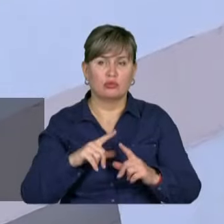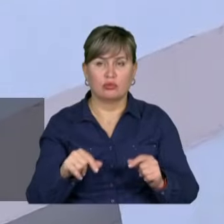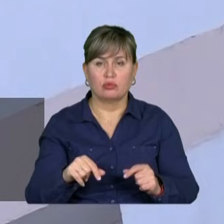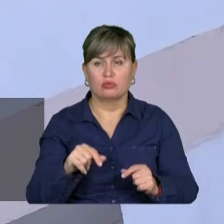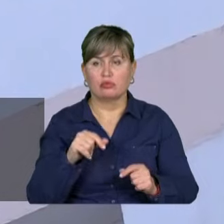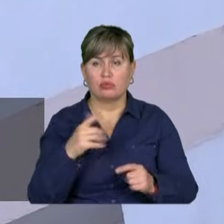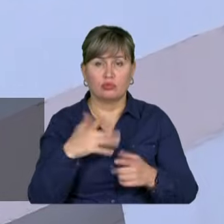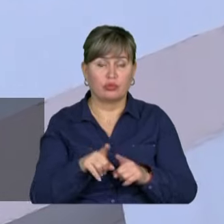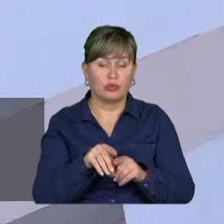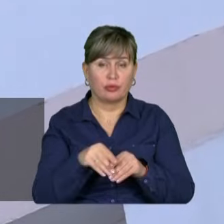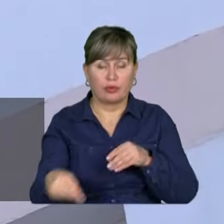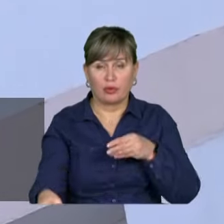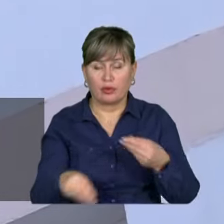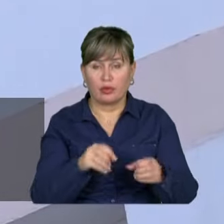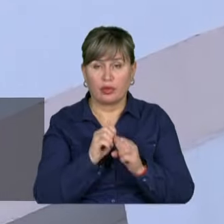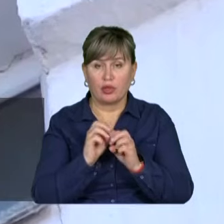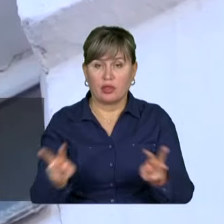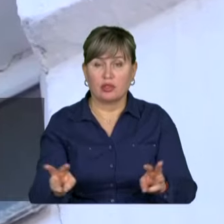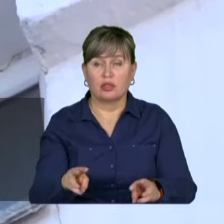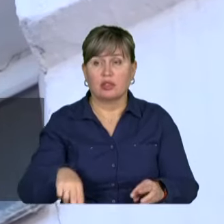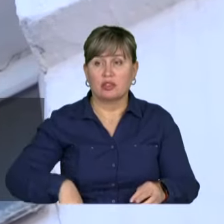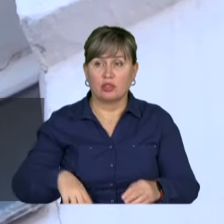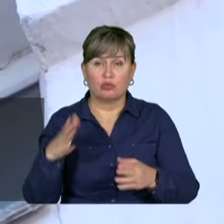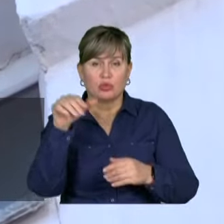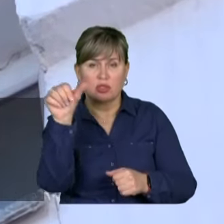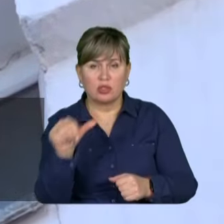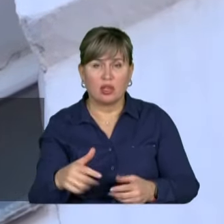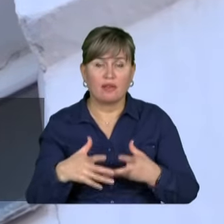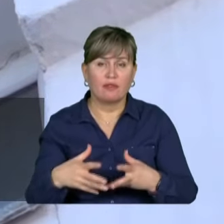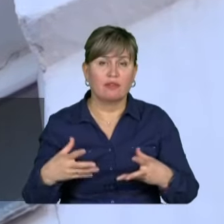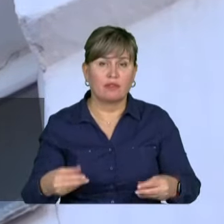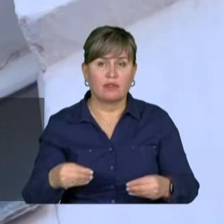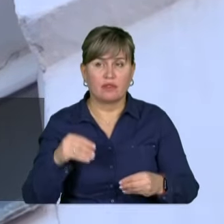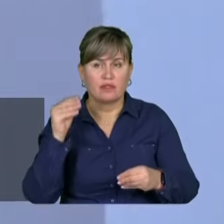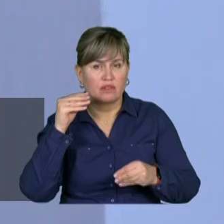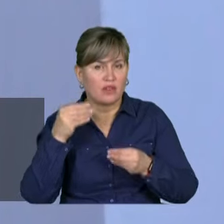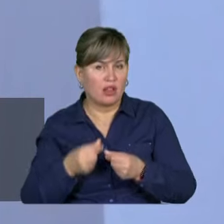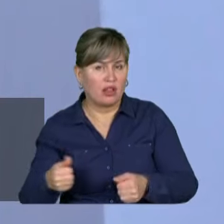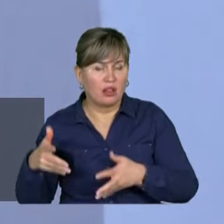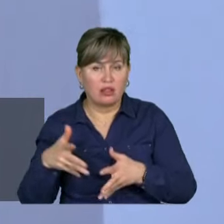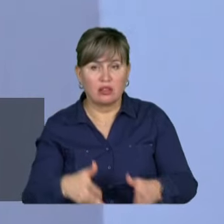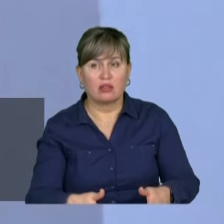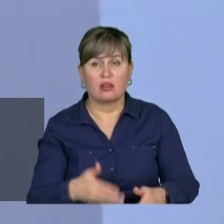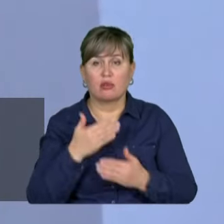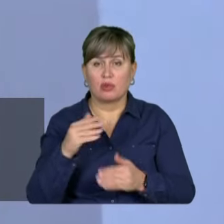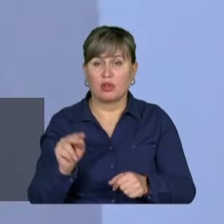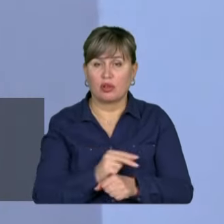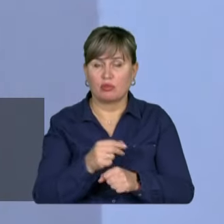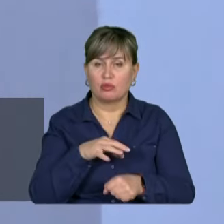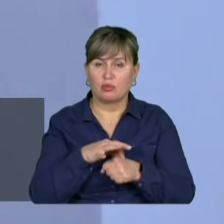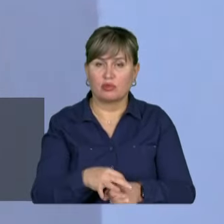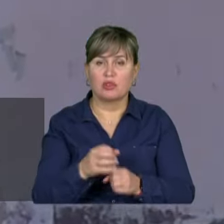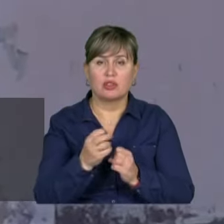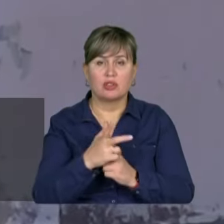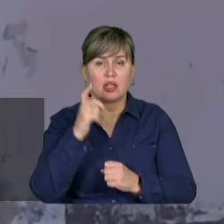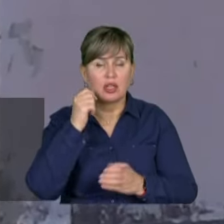буквальном смысле рассыпается на глазах. По словам директора, стены треснули, а весной объект топит талыми водами. Последний раз капитальный ремонт здания проводили